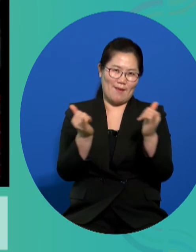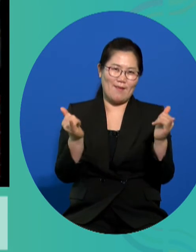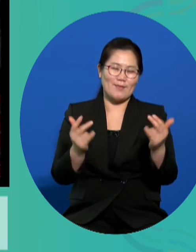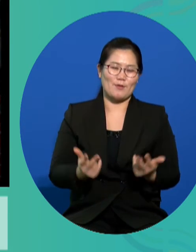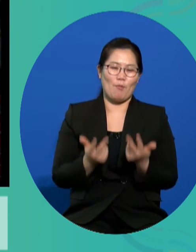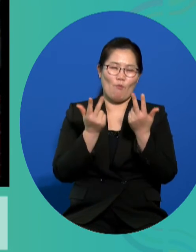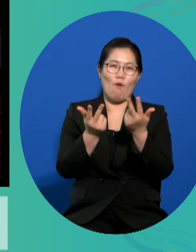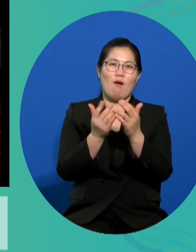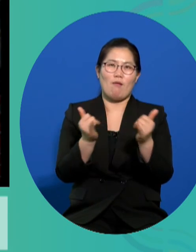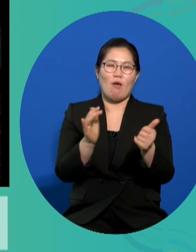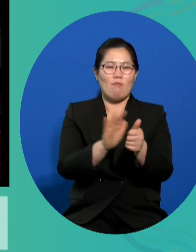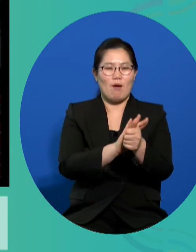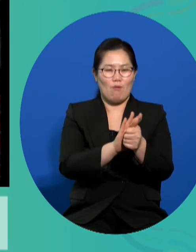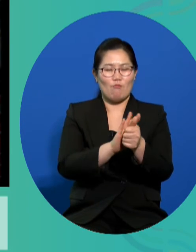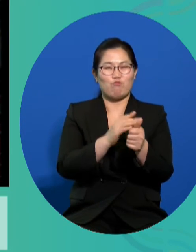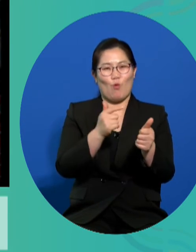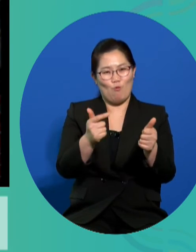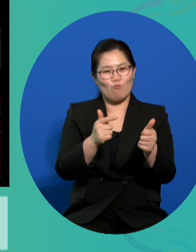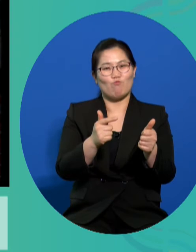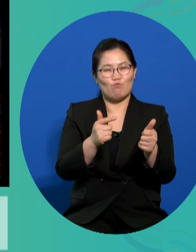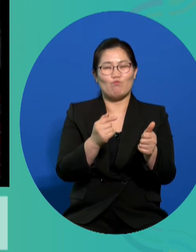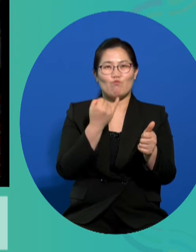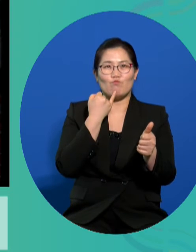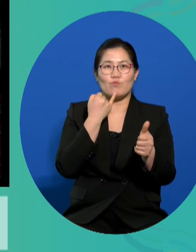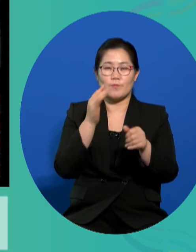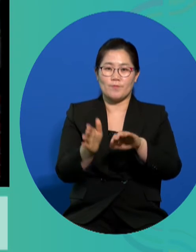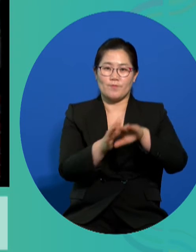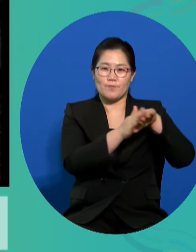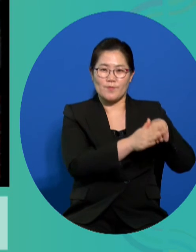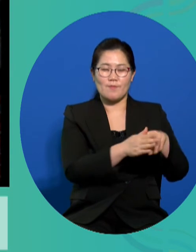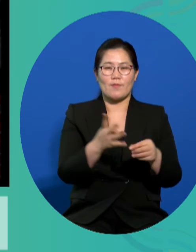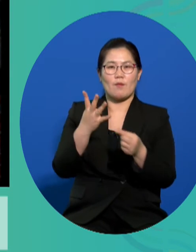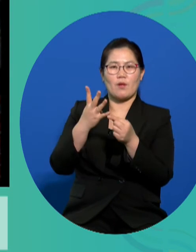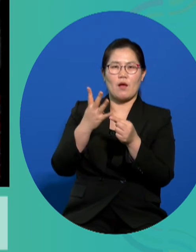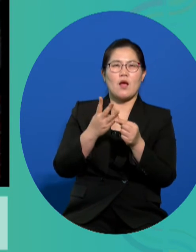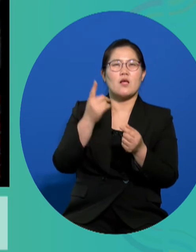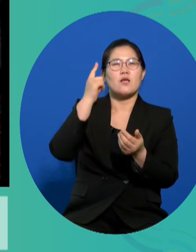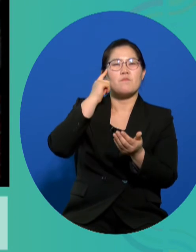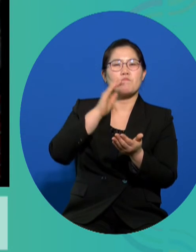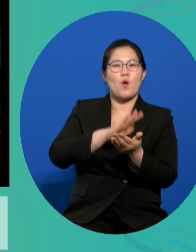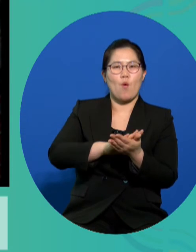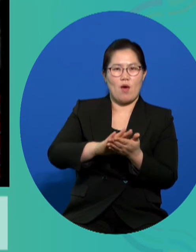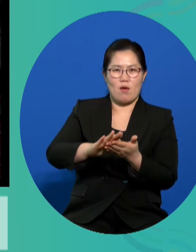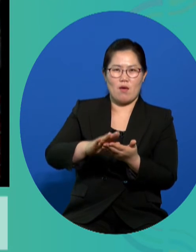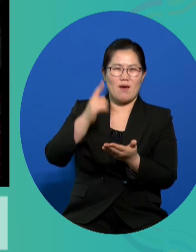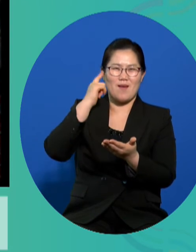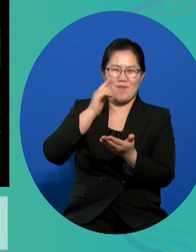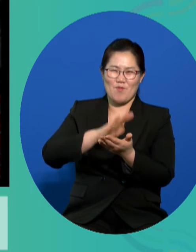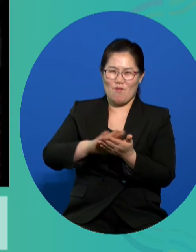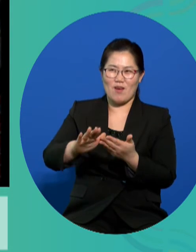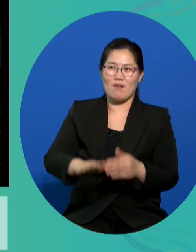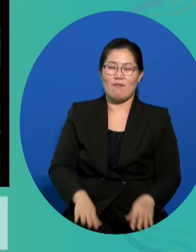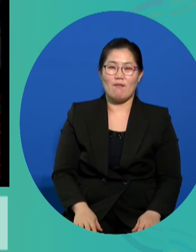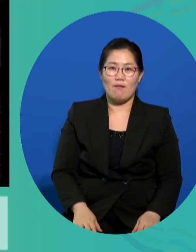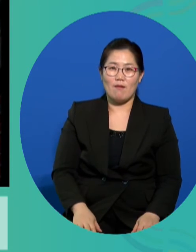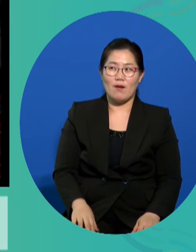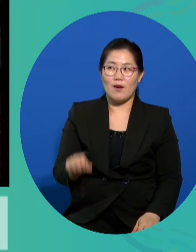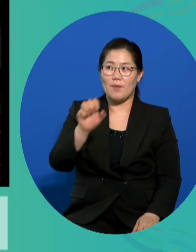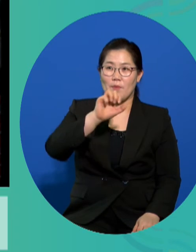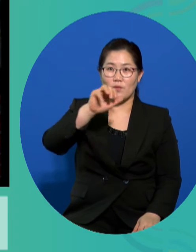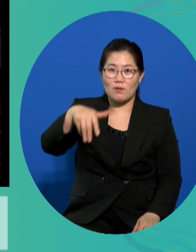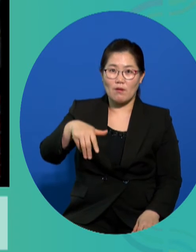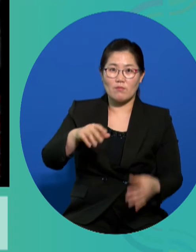배려다. 그리고 이제 네 번째로 평화입니다, 여러분들. 평화 대표적이죠. 평화. 평창 동계올림픽